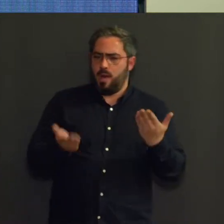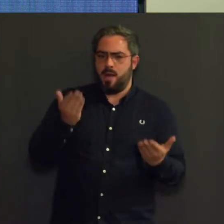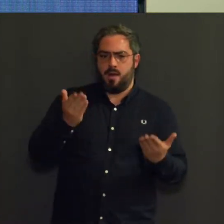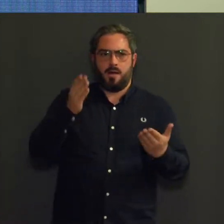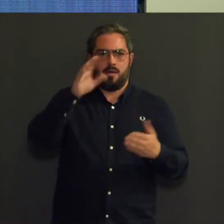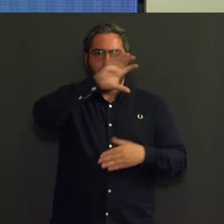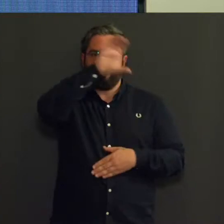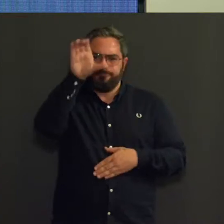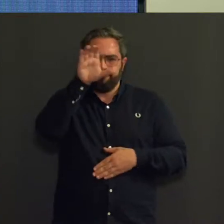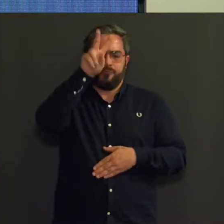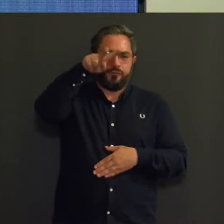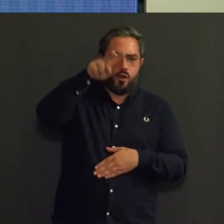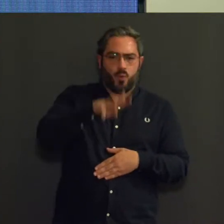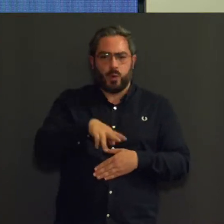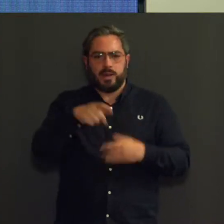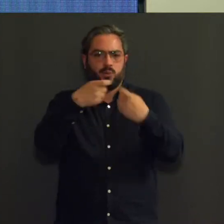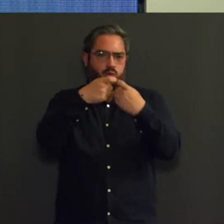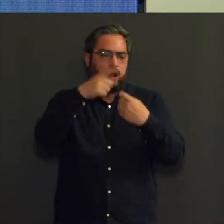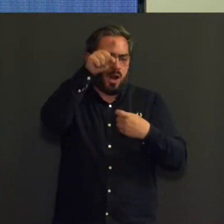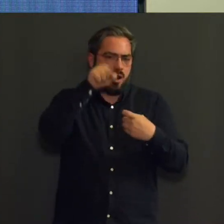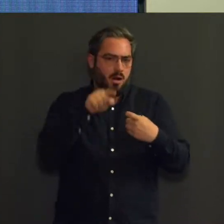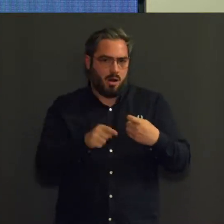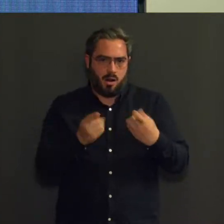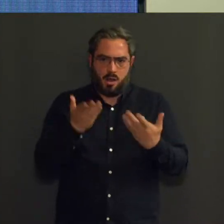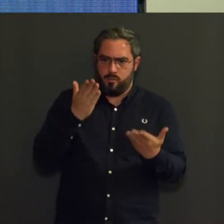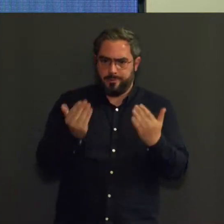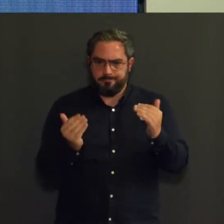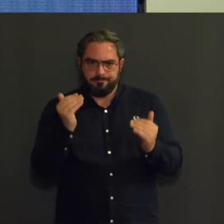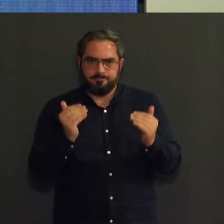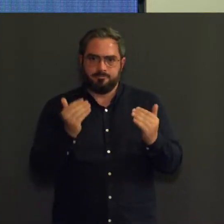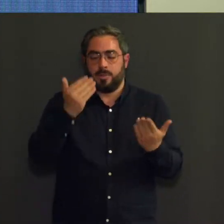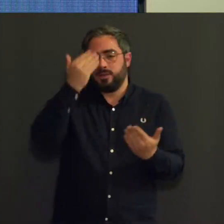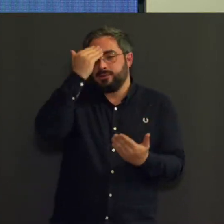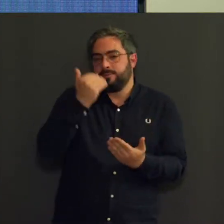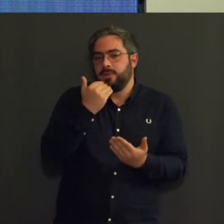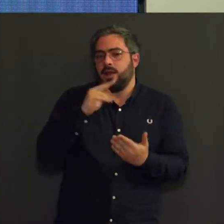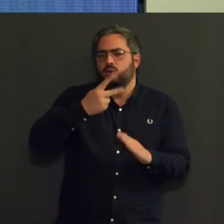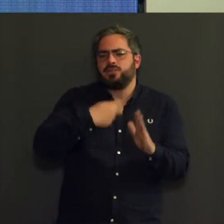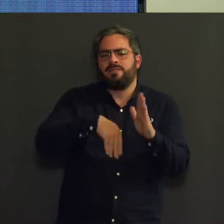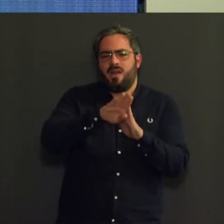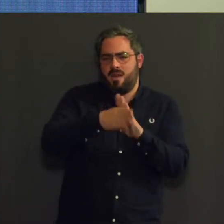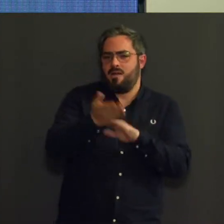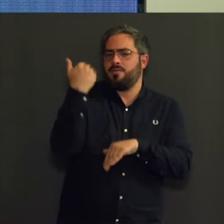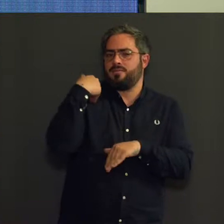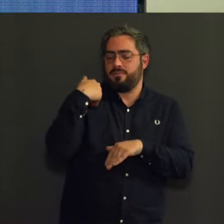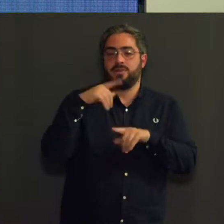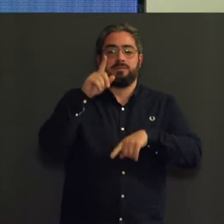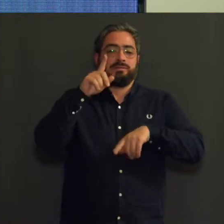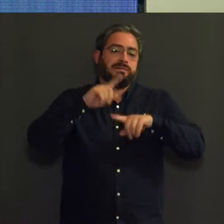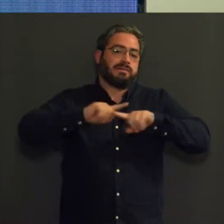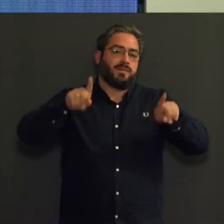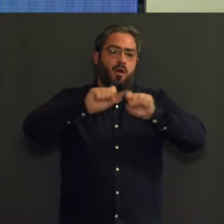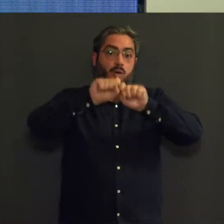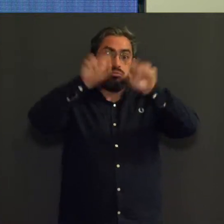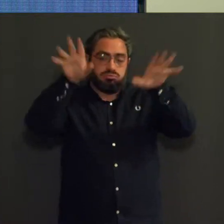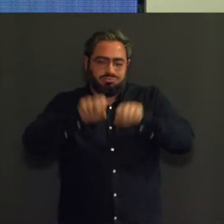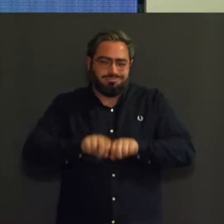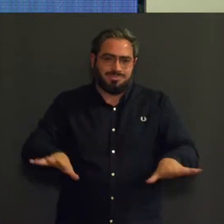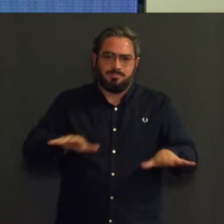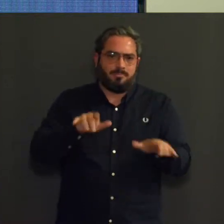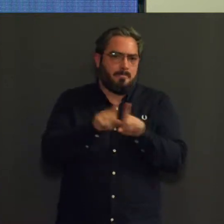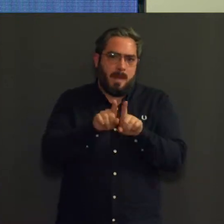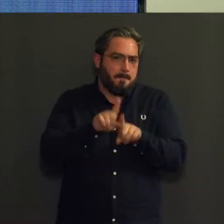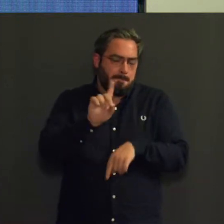régions en question. Et on sait que la manière dont l'épidémie, entre autres la deuxième vague, s'est répandue, elle a touché plus